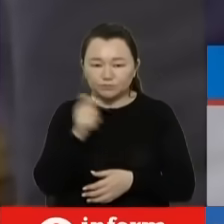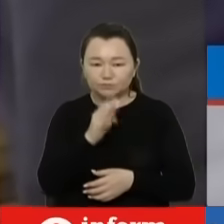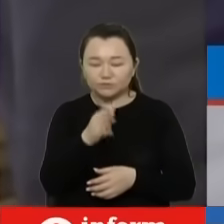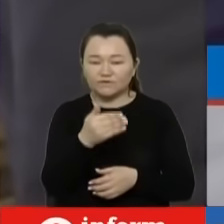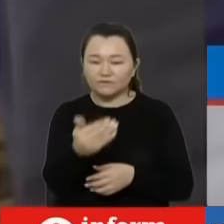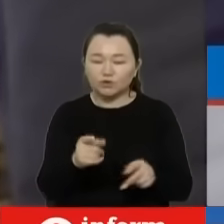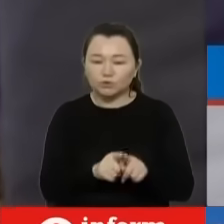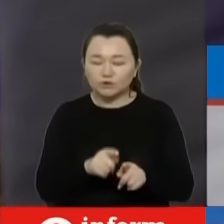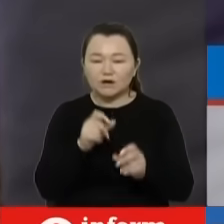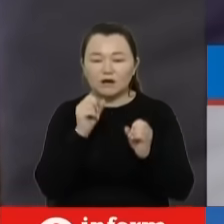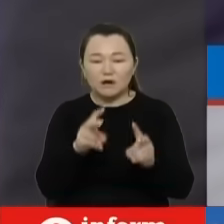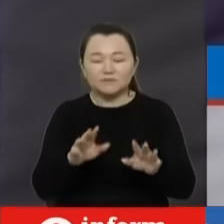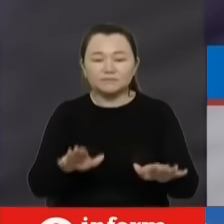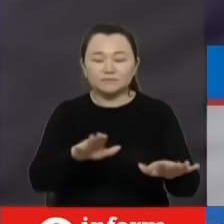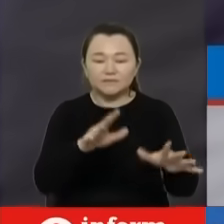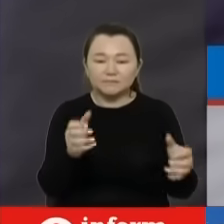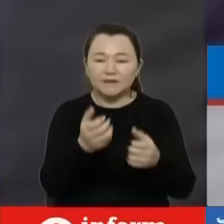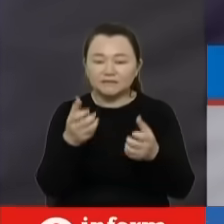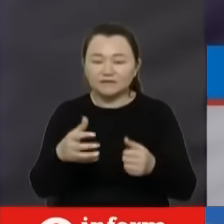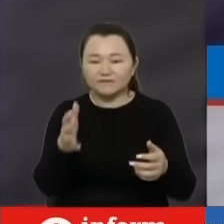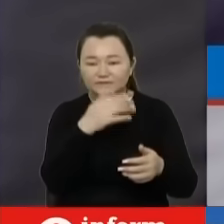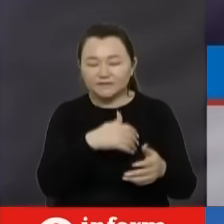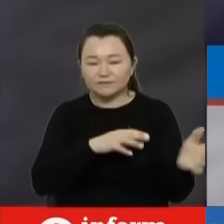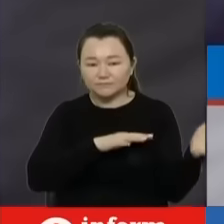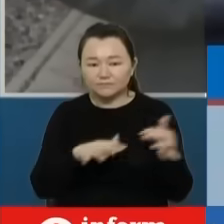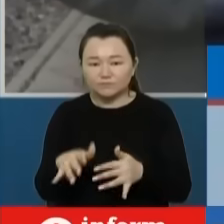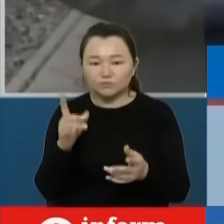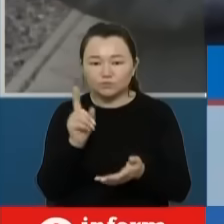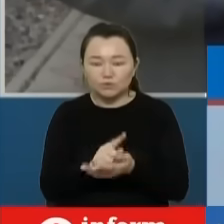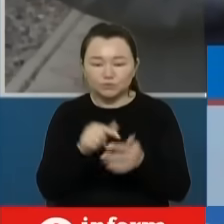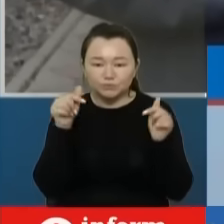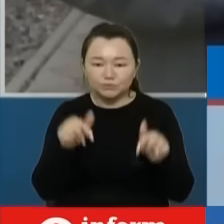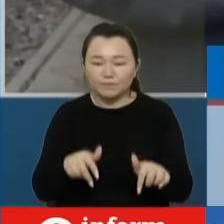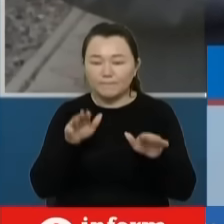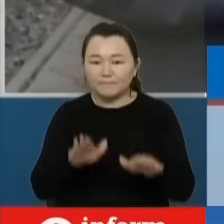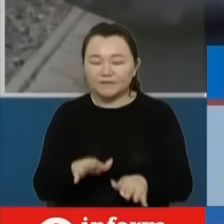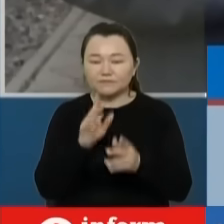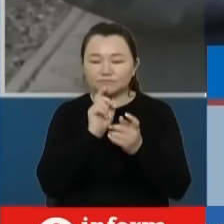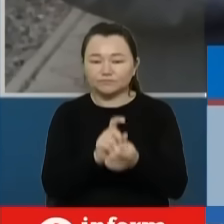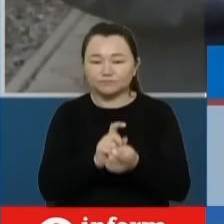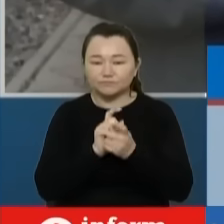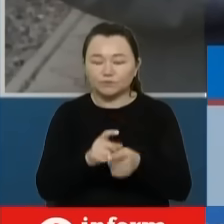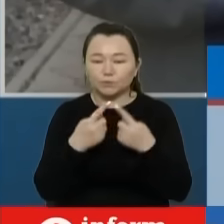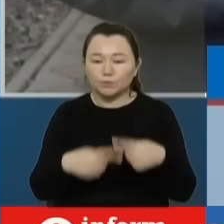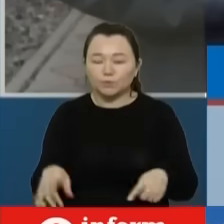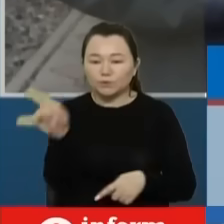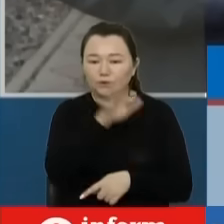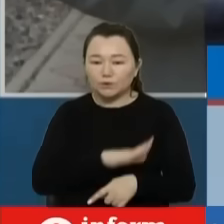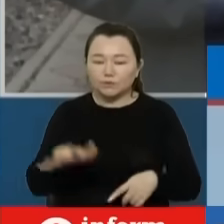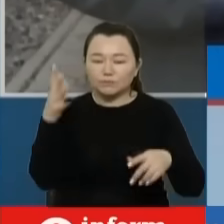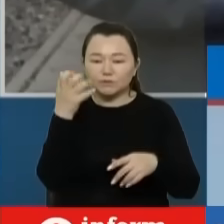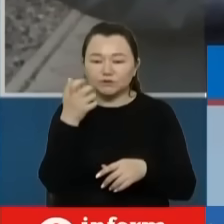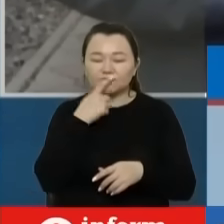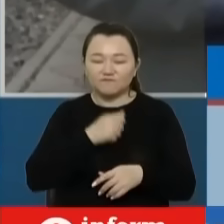де қауіпсіз аудандардағы құтқарушылардың бәрін осы төңірекке жұмылдырыңыздар. Қазір тасқын сумен күреске басқа өңірлерден 500-ге жуық сарбаз